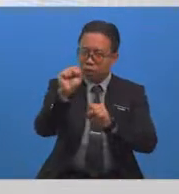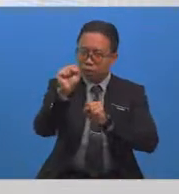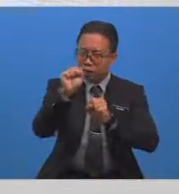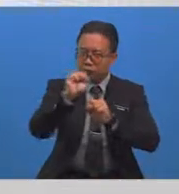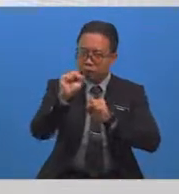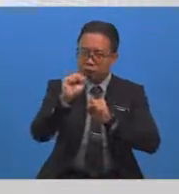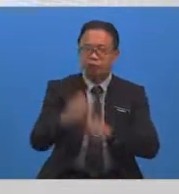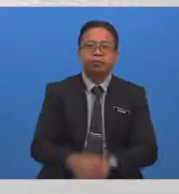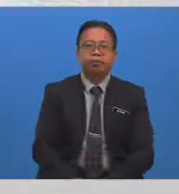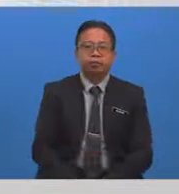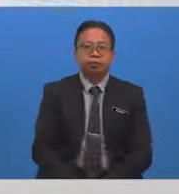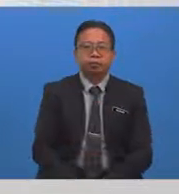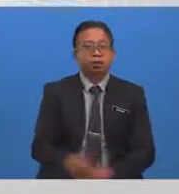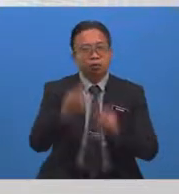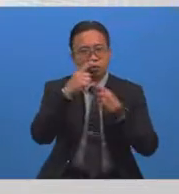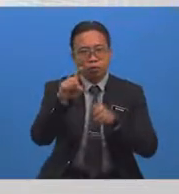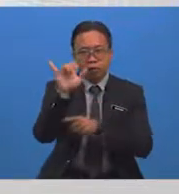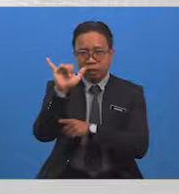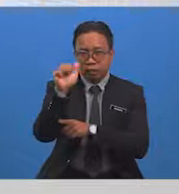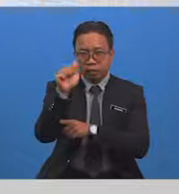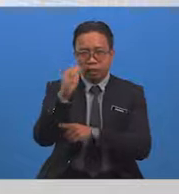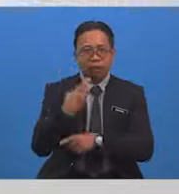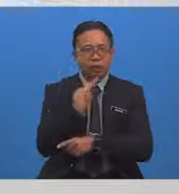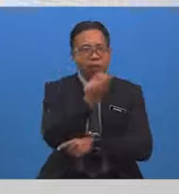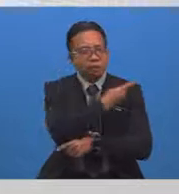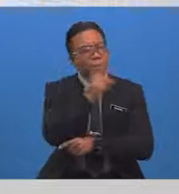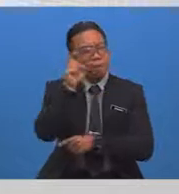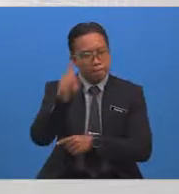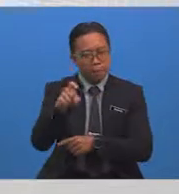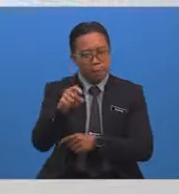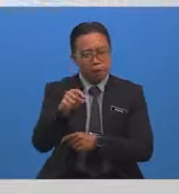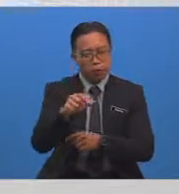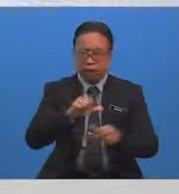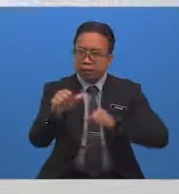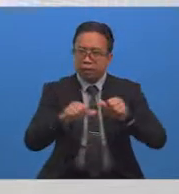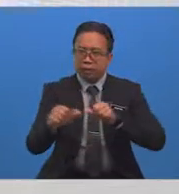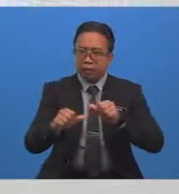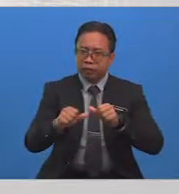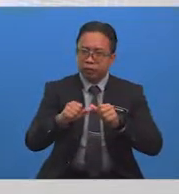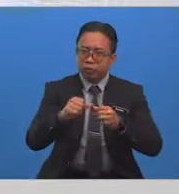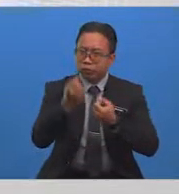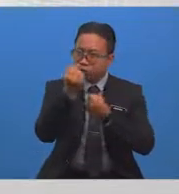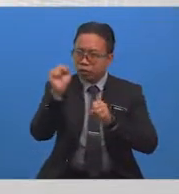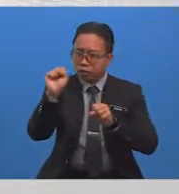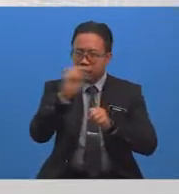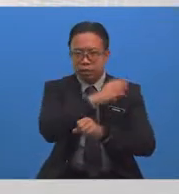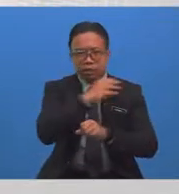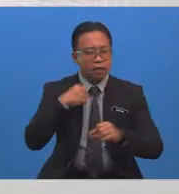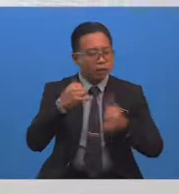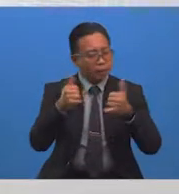bagus murid jawabannya ya kita perlu bergerak aktif sukan dan permainan